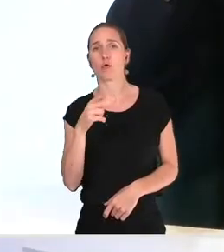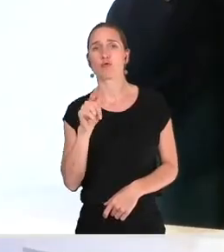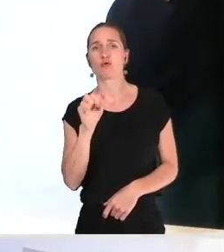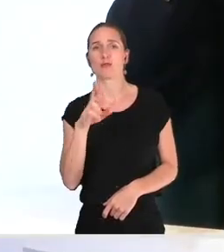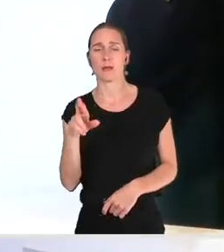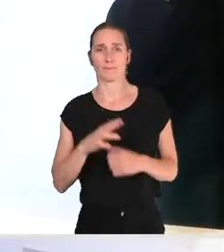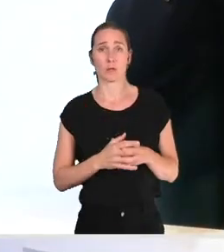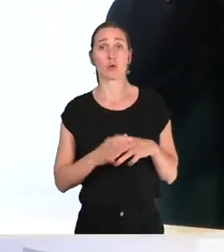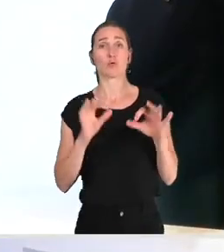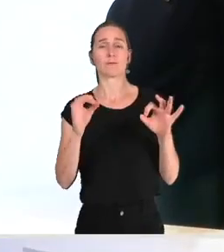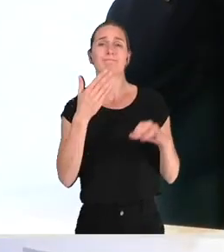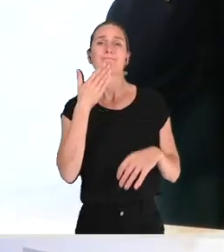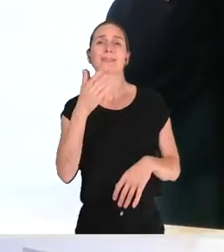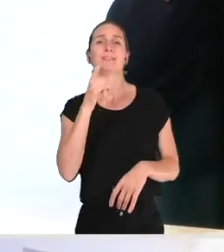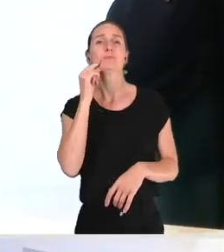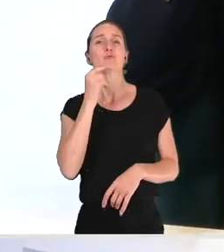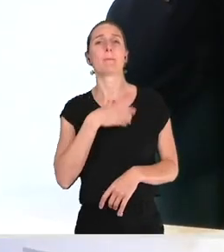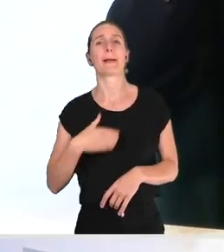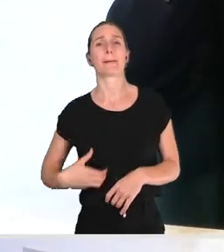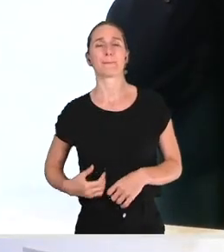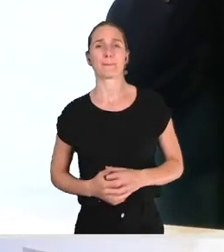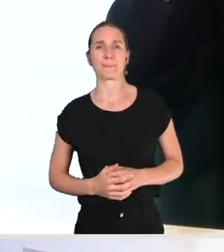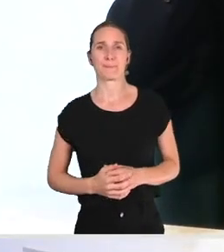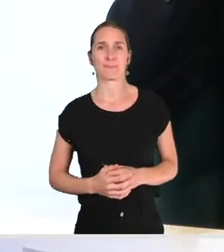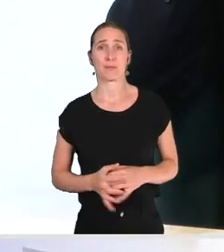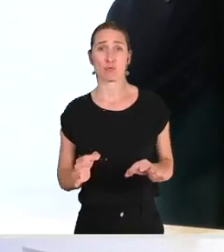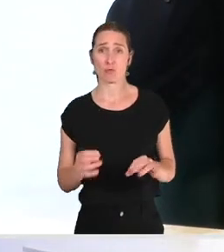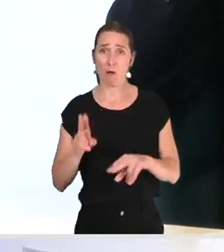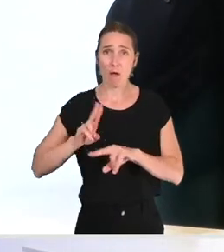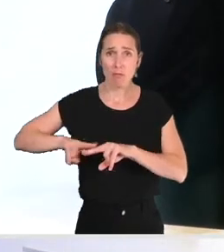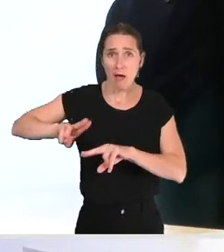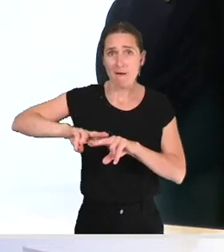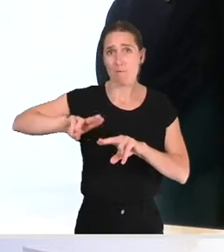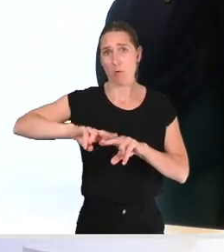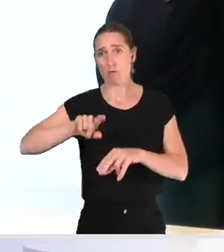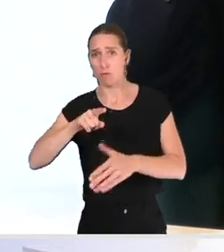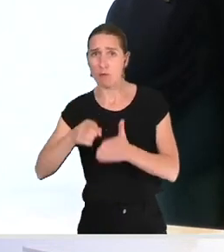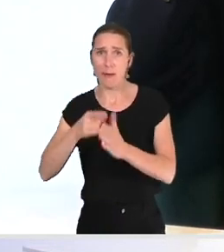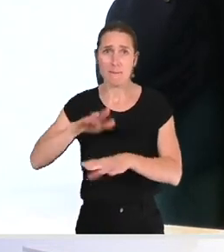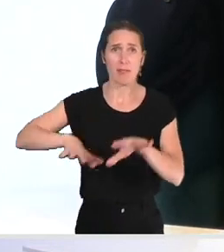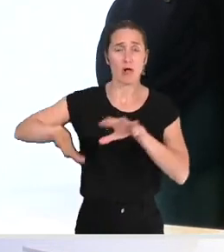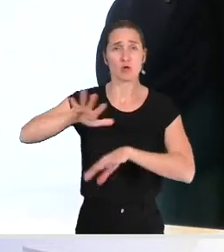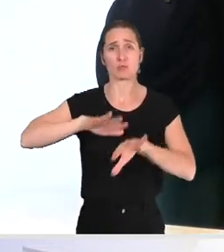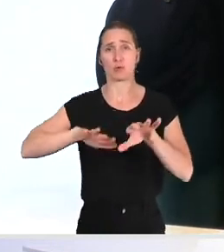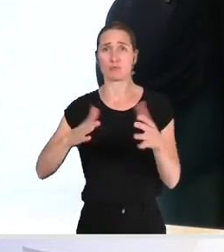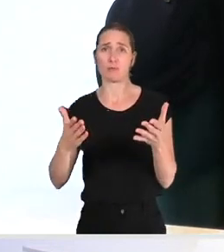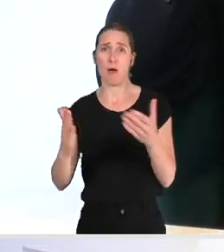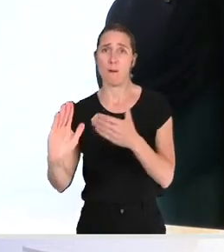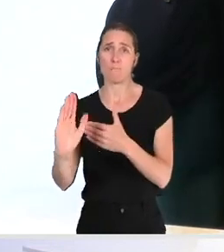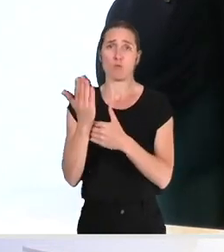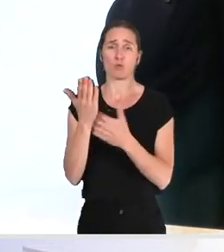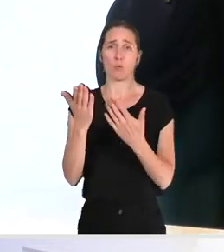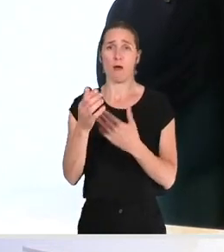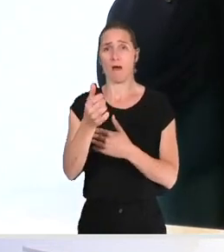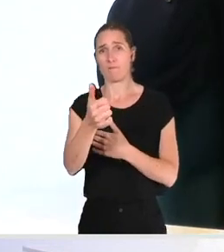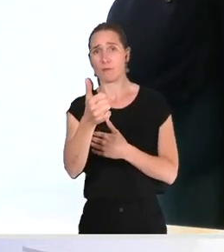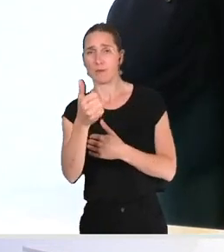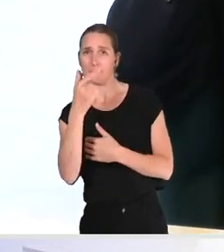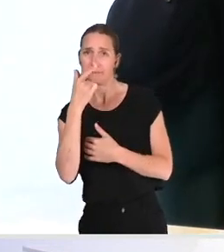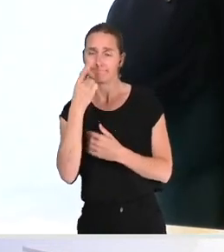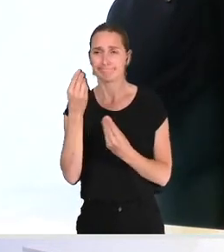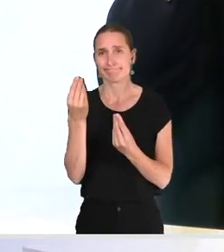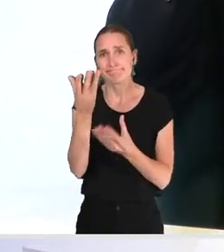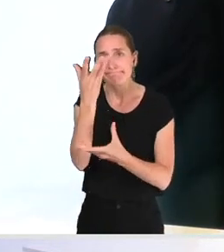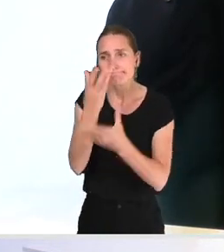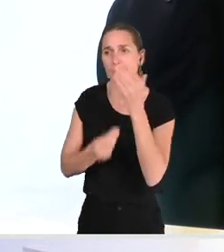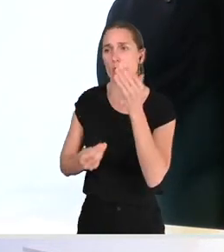Merci monsieur le maire. Ces travaux de réaménagement témoignent de votre part d'un manque d'anticipation et de concertation, c'est le